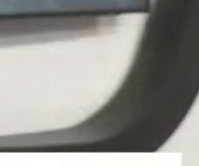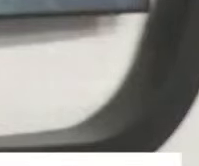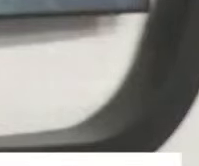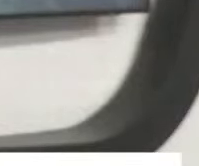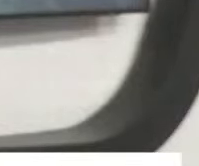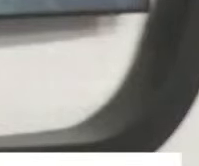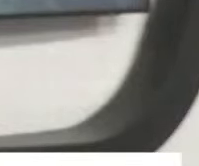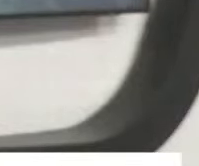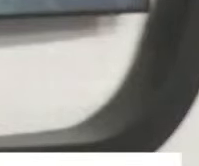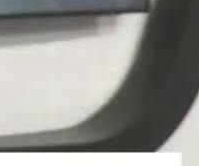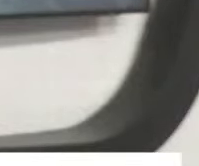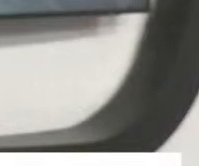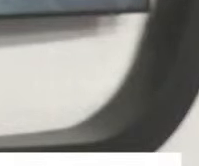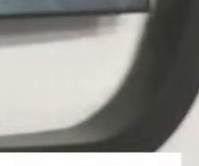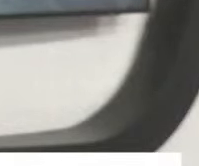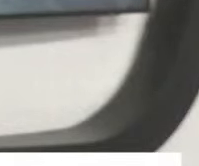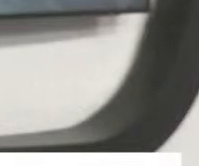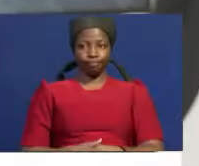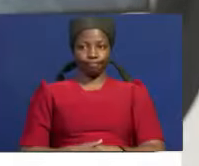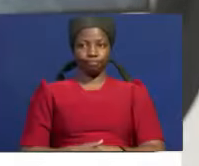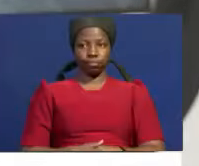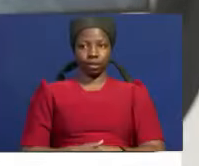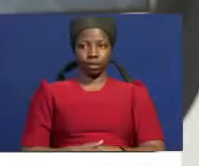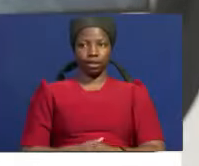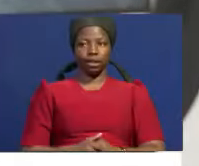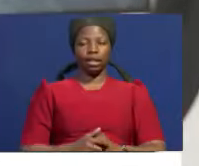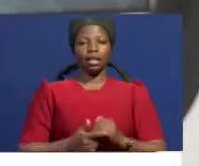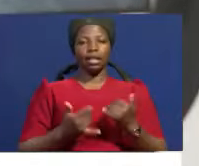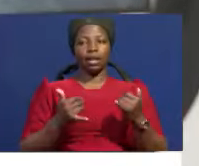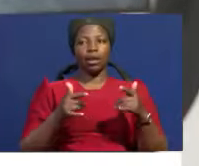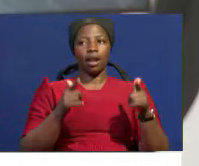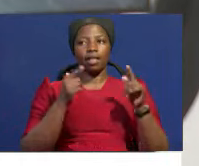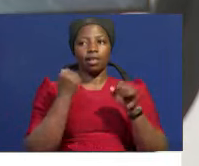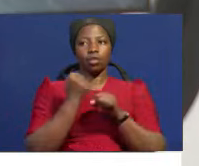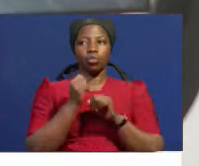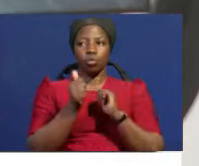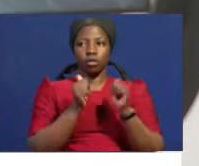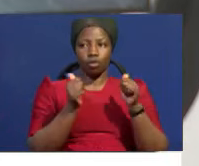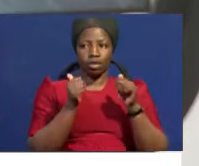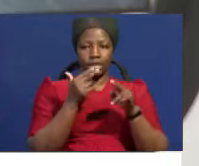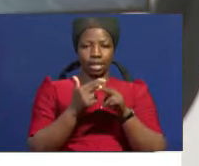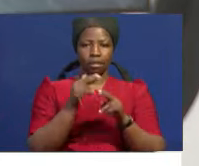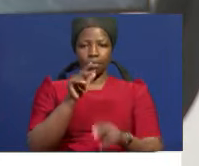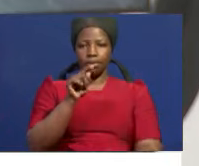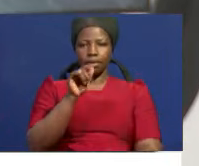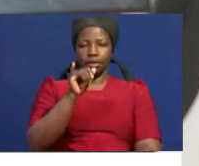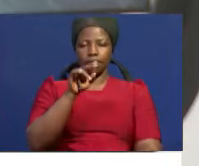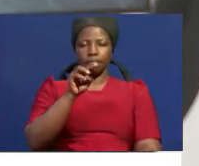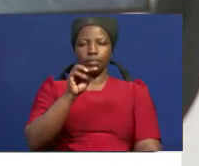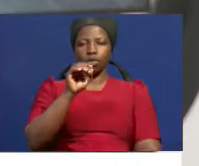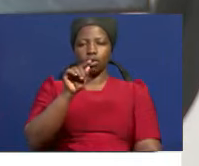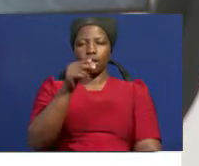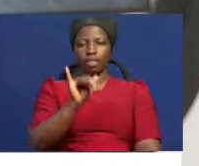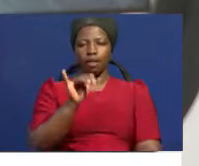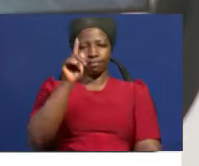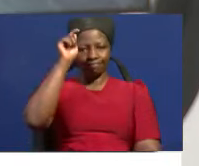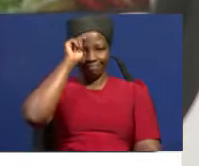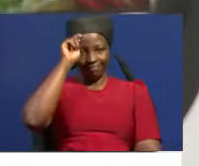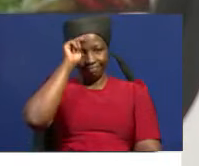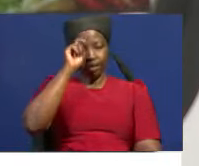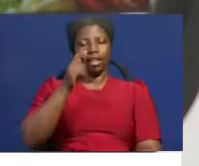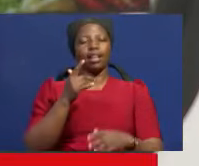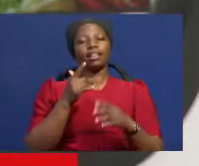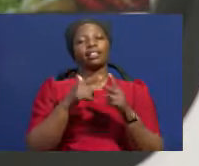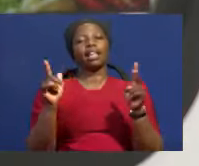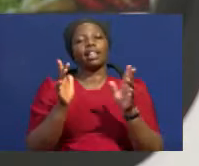Siku zote tunasema si mchezo kukosa michezo kwenye darubini, hivyo basi tucheze sote michezoni. Mimi naitwa Timothy Kipnusu. Nangwananga tarifa kwamba timu